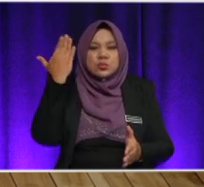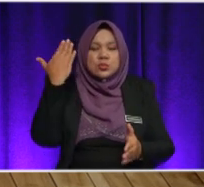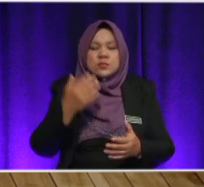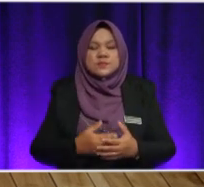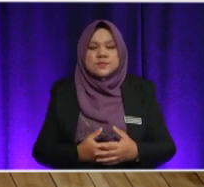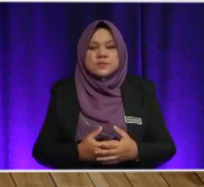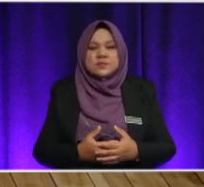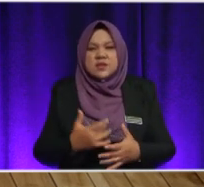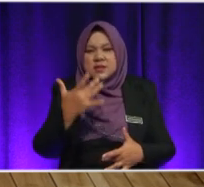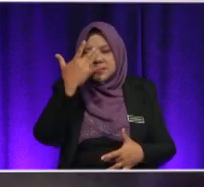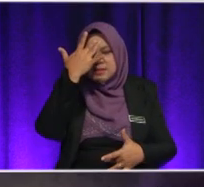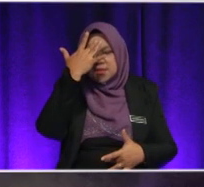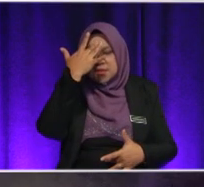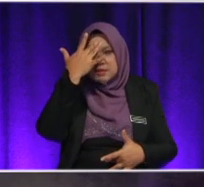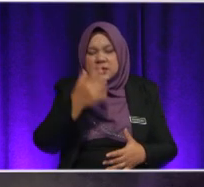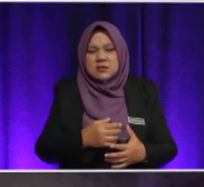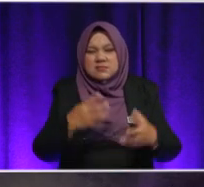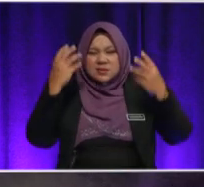kan kita sakit tiba-tiba